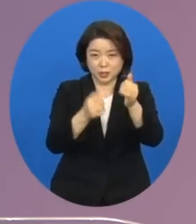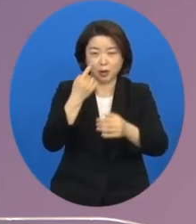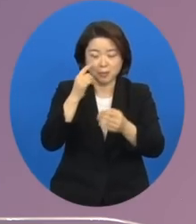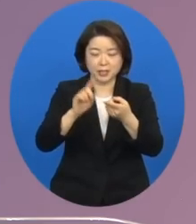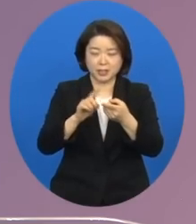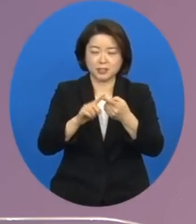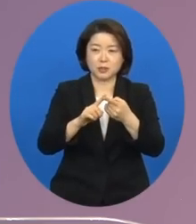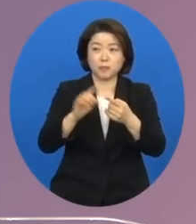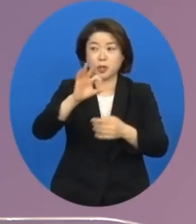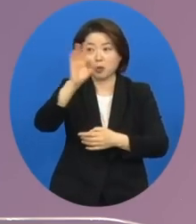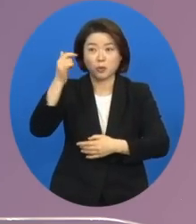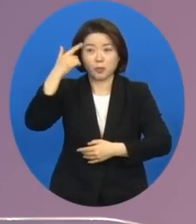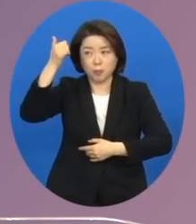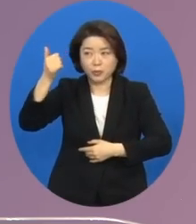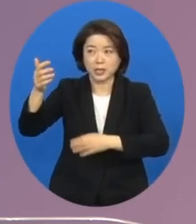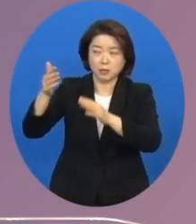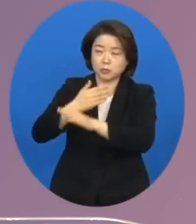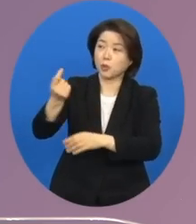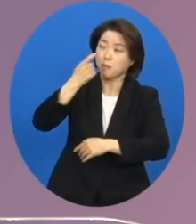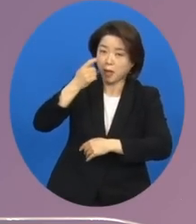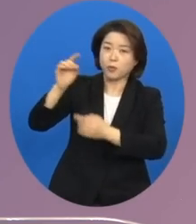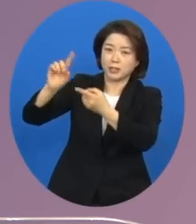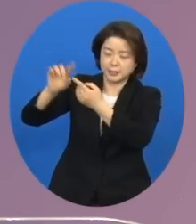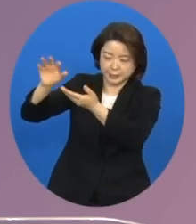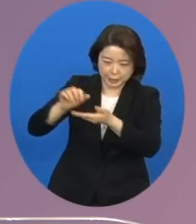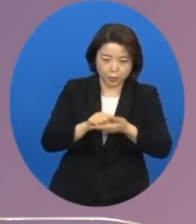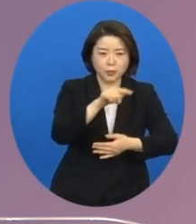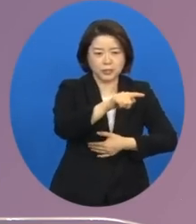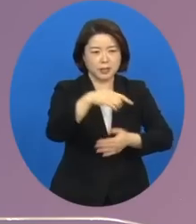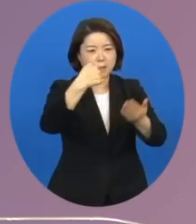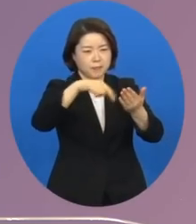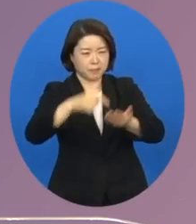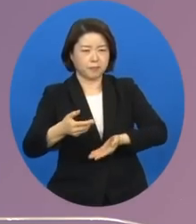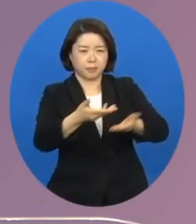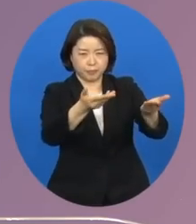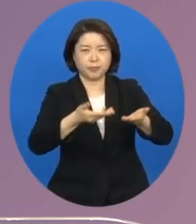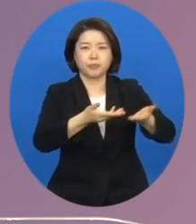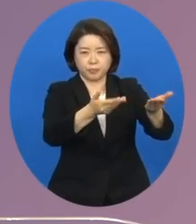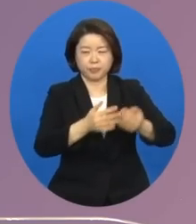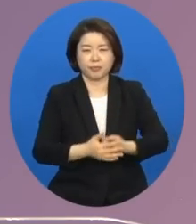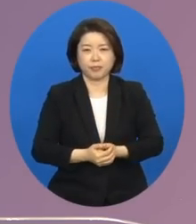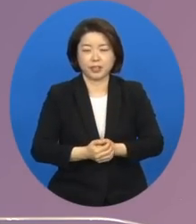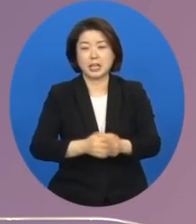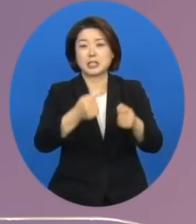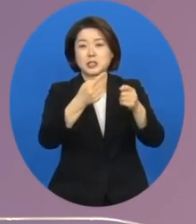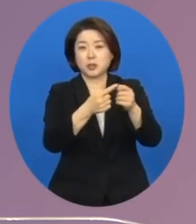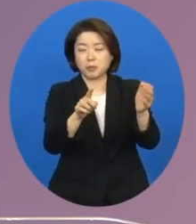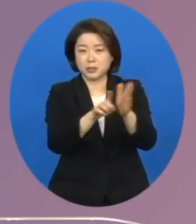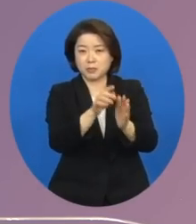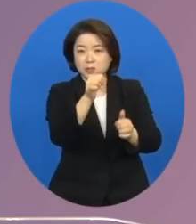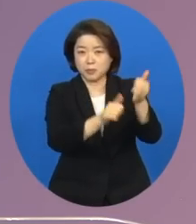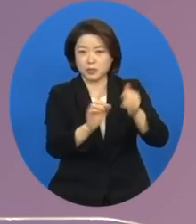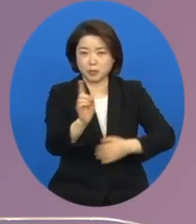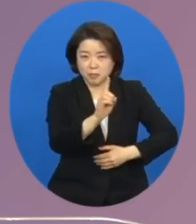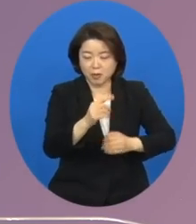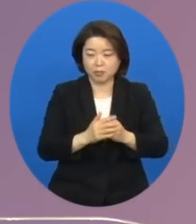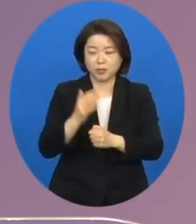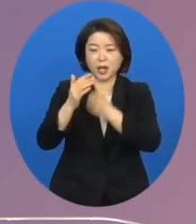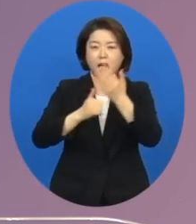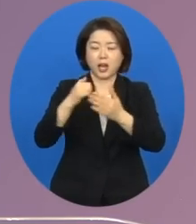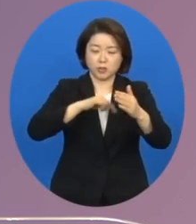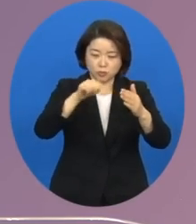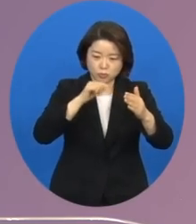목사님에게 배운 대로 그것을 계속해서 가르쳤어요 첫 번째 믿음의 실험은 하나님 우리